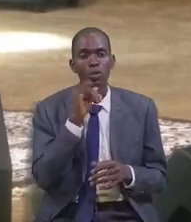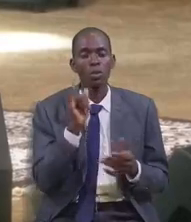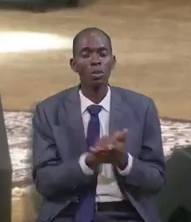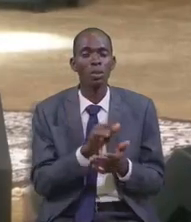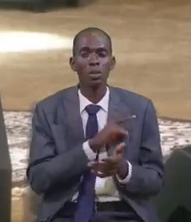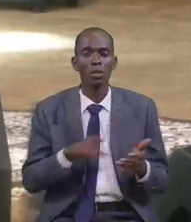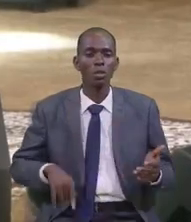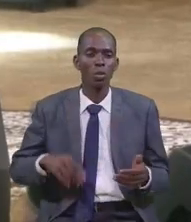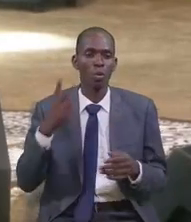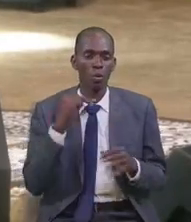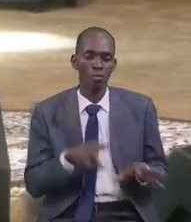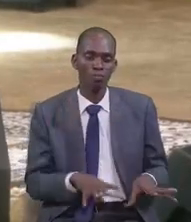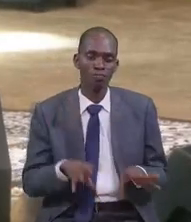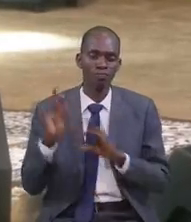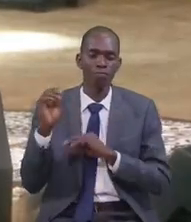lui.